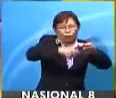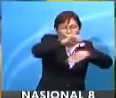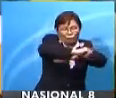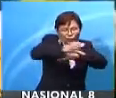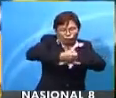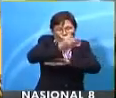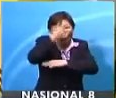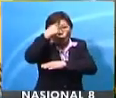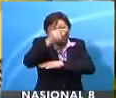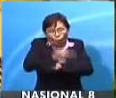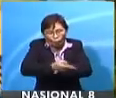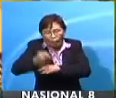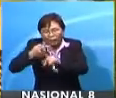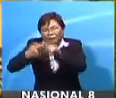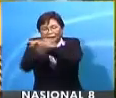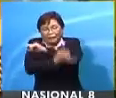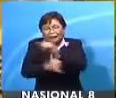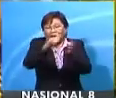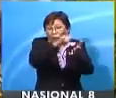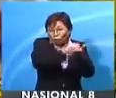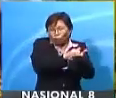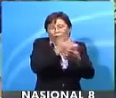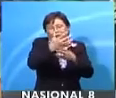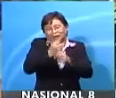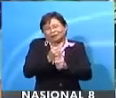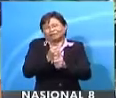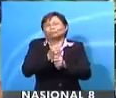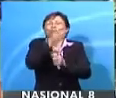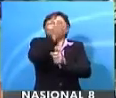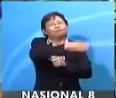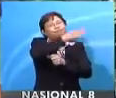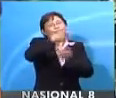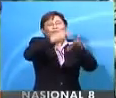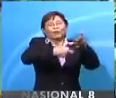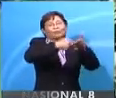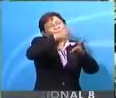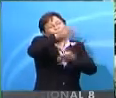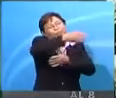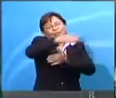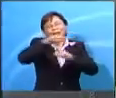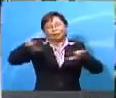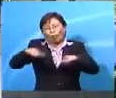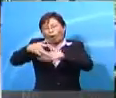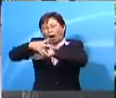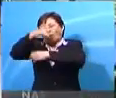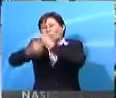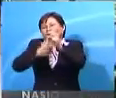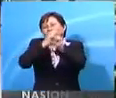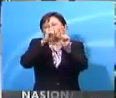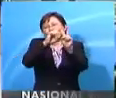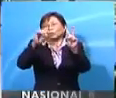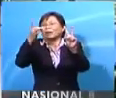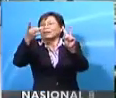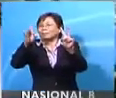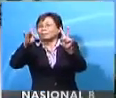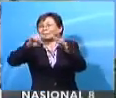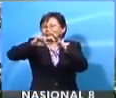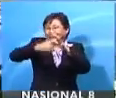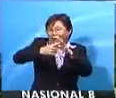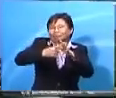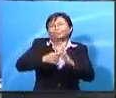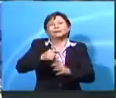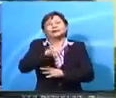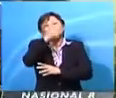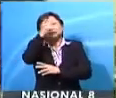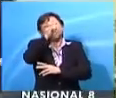beberapa barangan dari negara-negara terlibat juga dapat dimansuhkan jika dilaksana seawal tahun 2018.